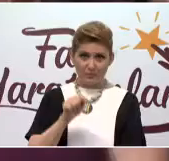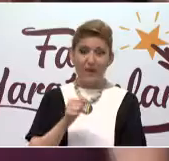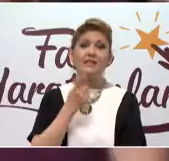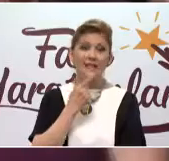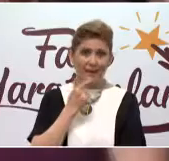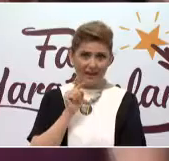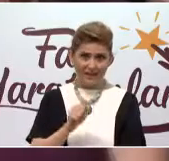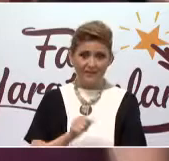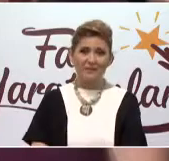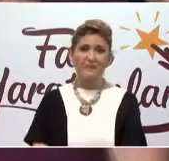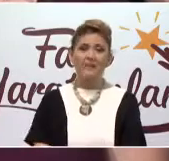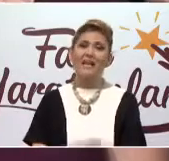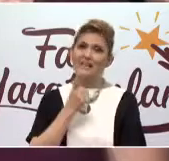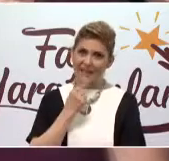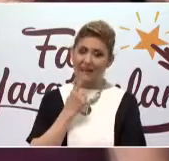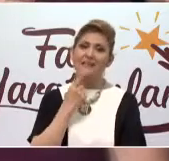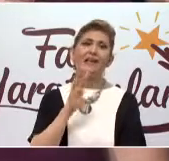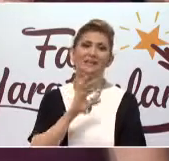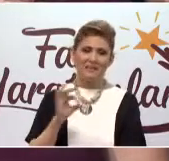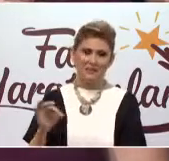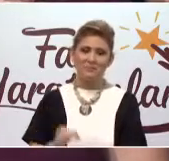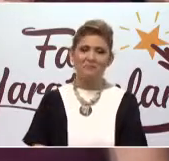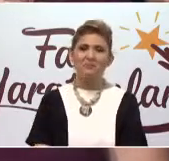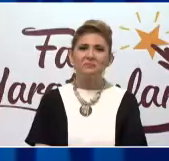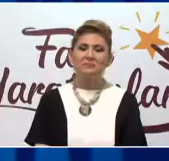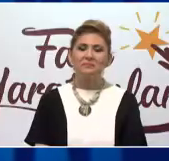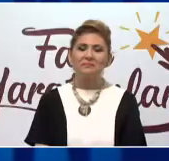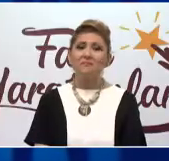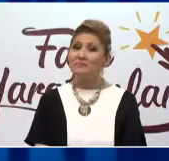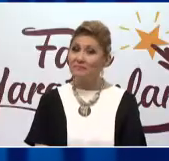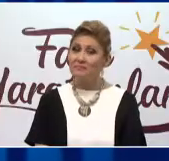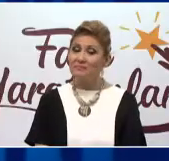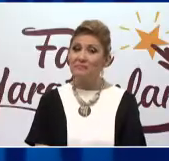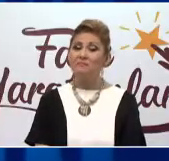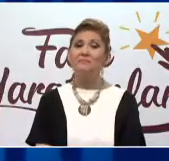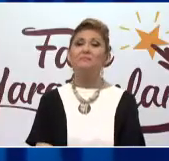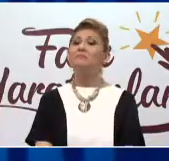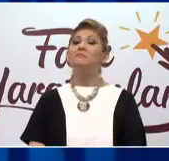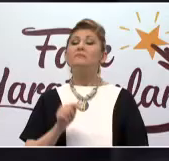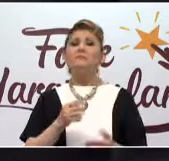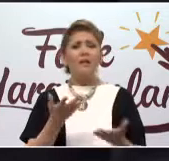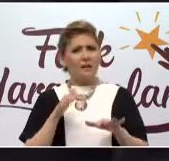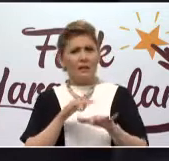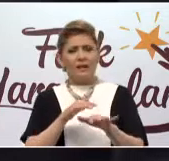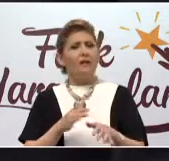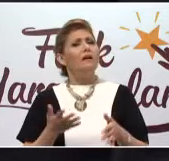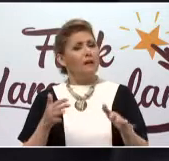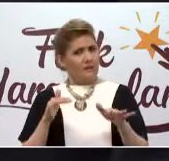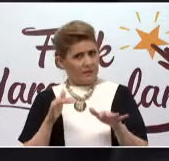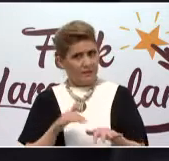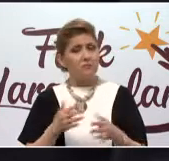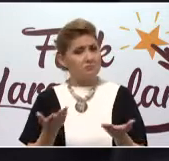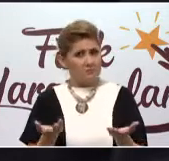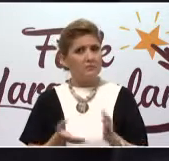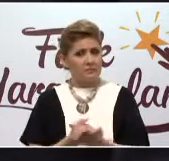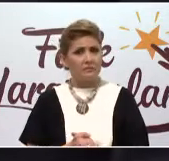şeker o. Size eklediğinizde şekersiz. Evet, çok güzelmiş. Evet, ilgi nasıl? Efendim? İlgi nasıl? İlgi, şöyle